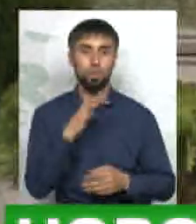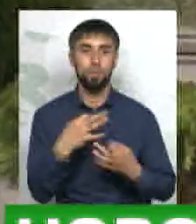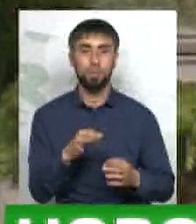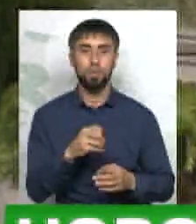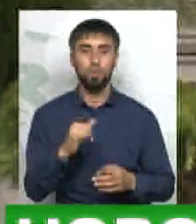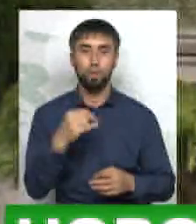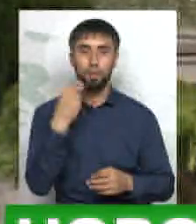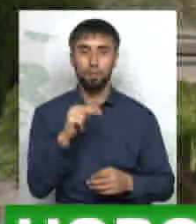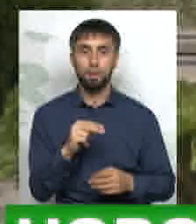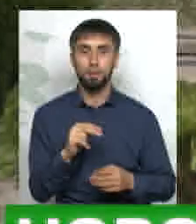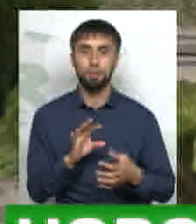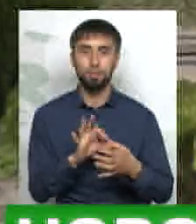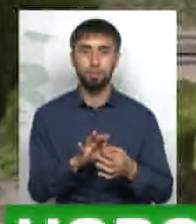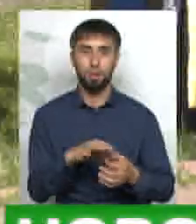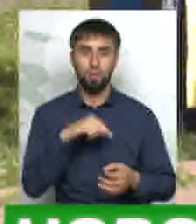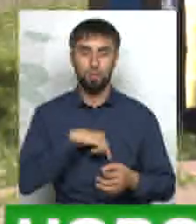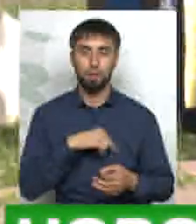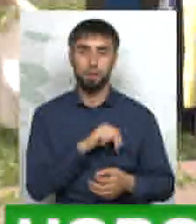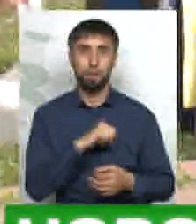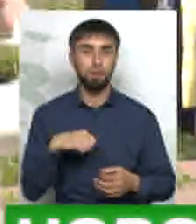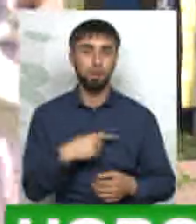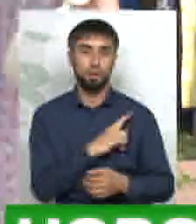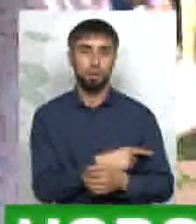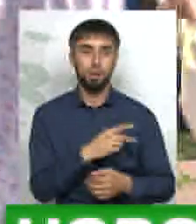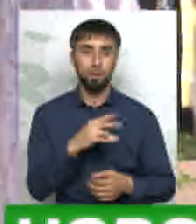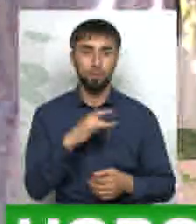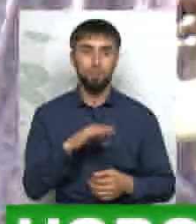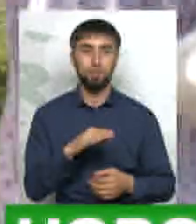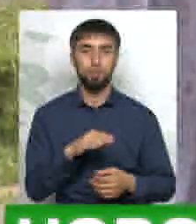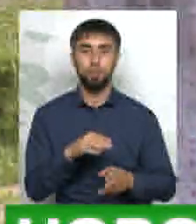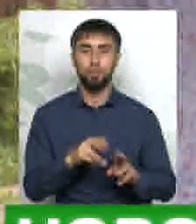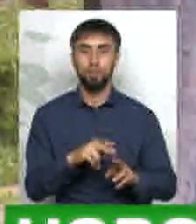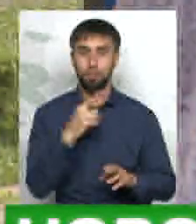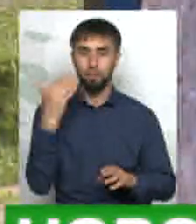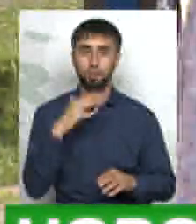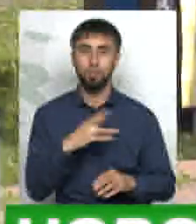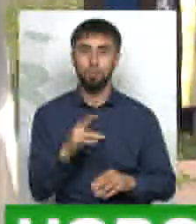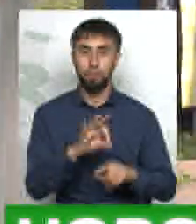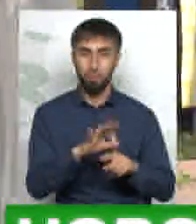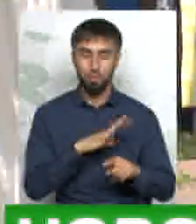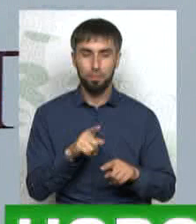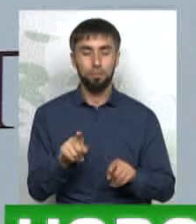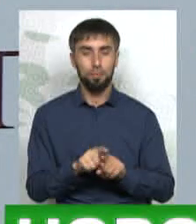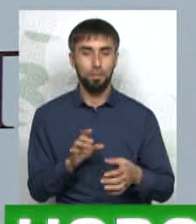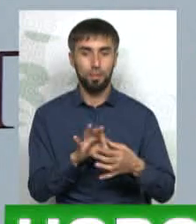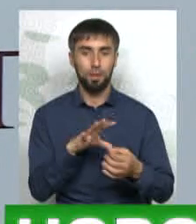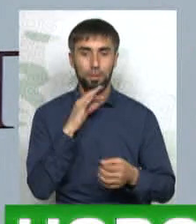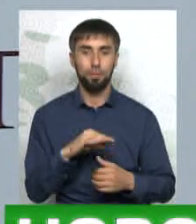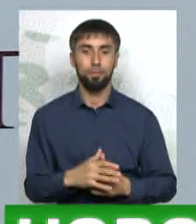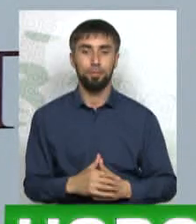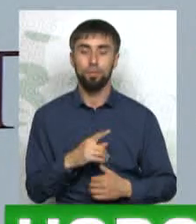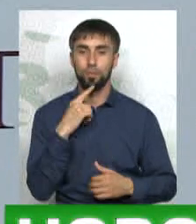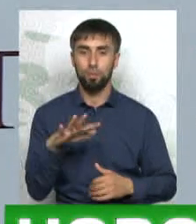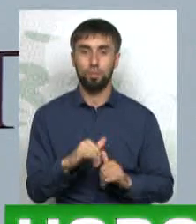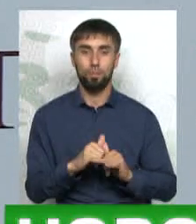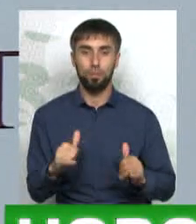ему эффективно прикрепляться к организму. Даже самый сильный иммунитет и перенесенный буквально недавно ковид ему не помеха. В России